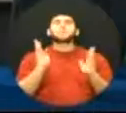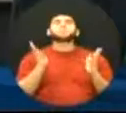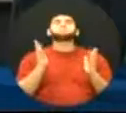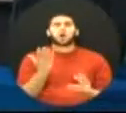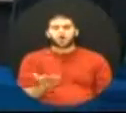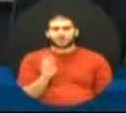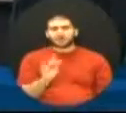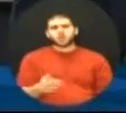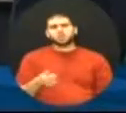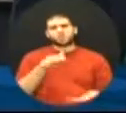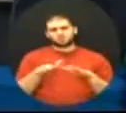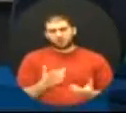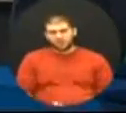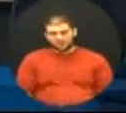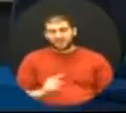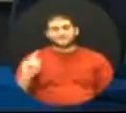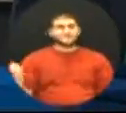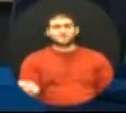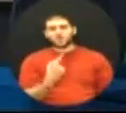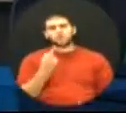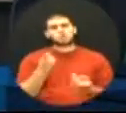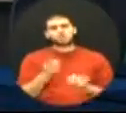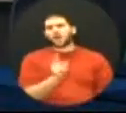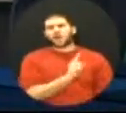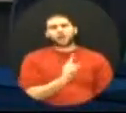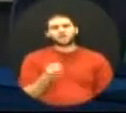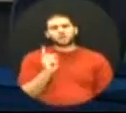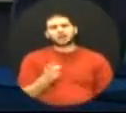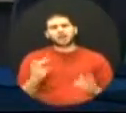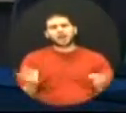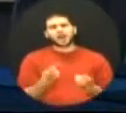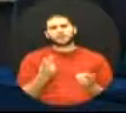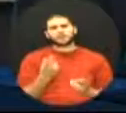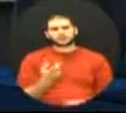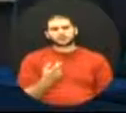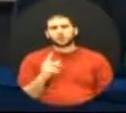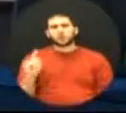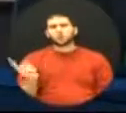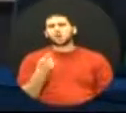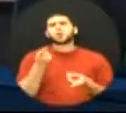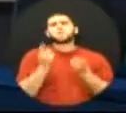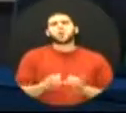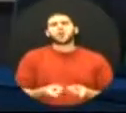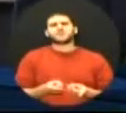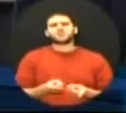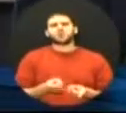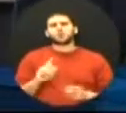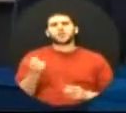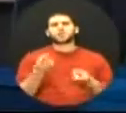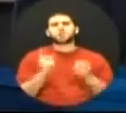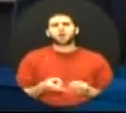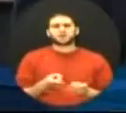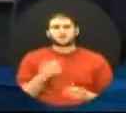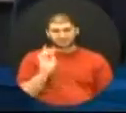מאוד נגד ראש הממשלה. וכולנו מחויבים, ואף אחד לא צריך לחפש את הפשעים של השני. כולנו מחויבים. כולנו